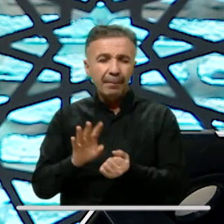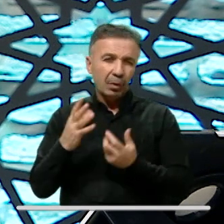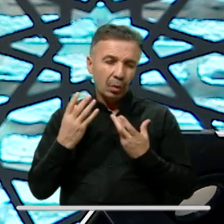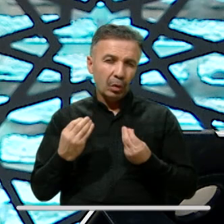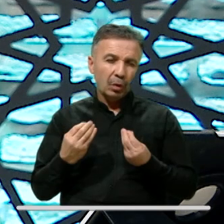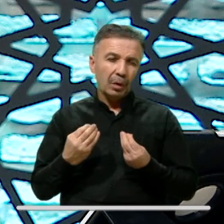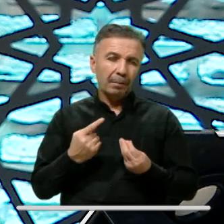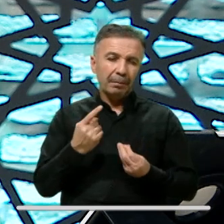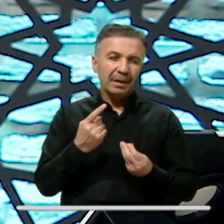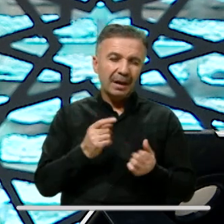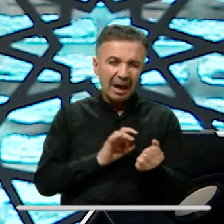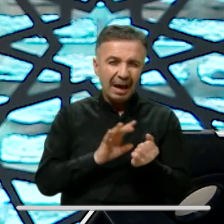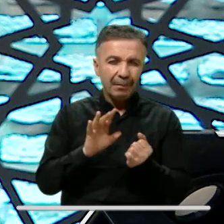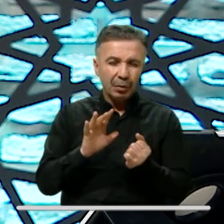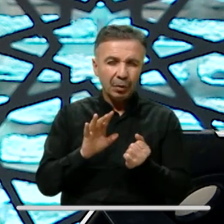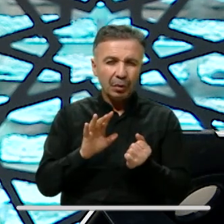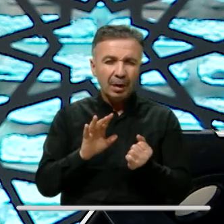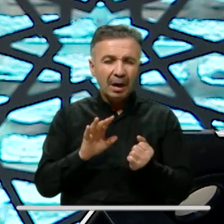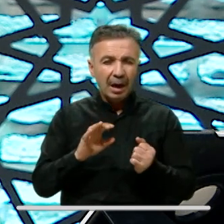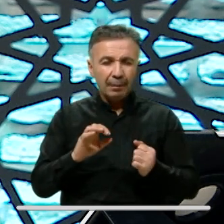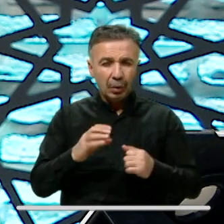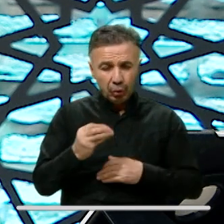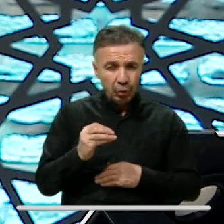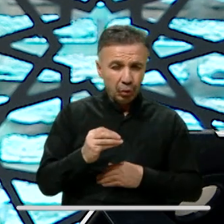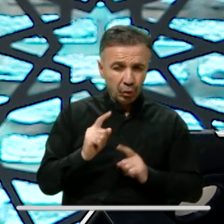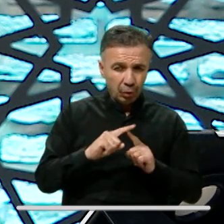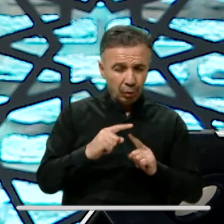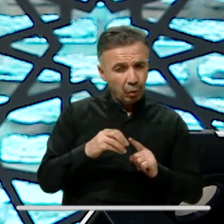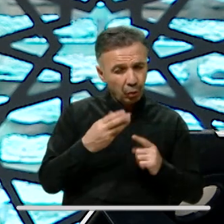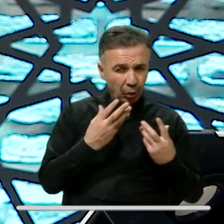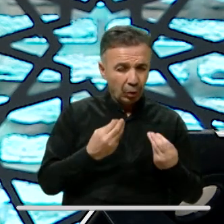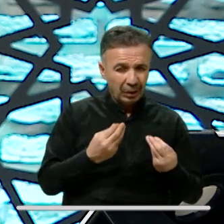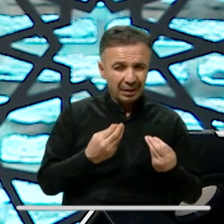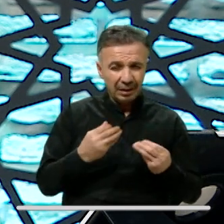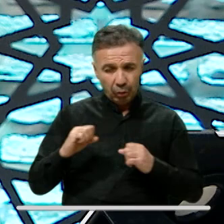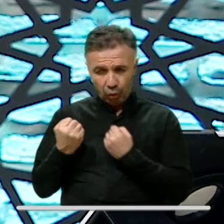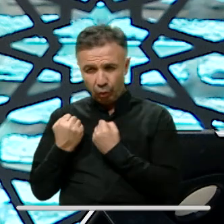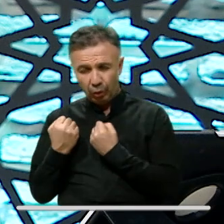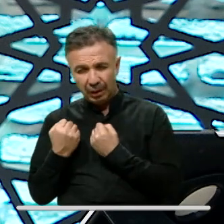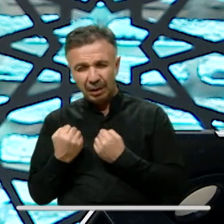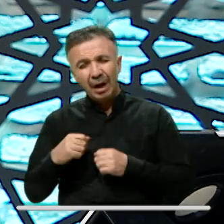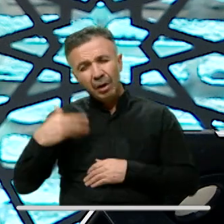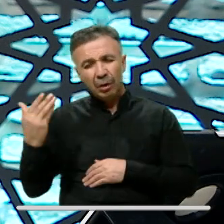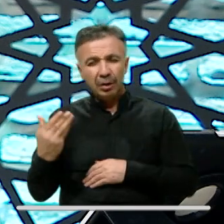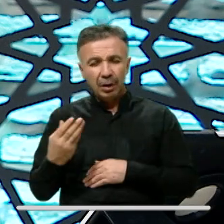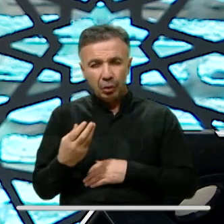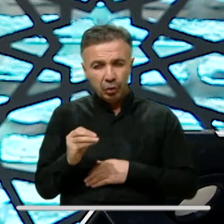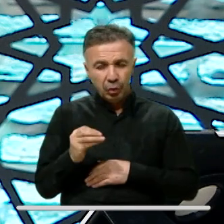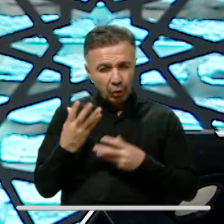Bir tanesini kullanıyorlar, diğerlerini de donduruyorlar diyor efendim. Daha sonra da çocuk yapabilmek için bu